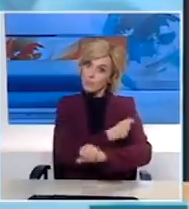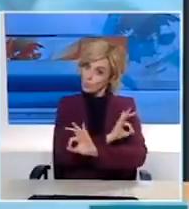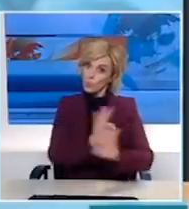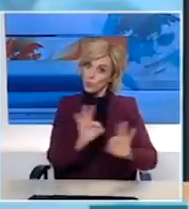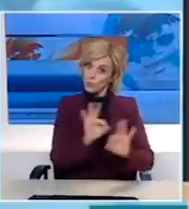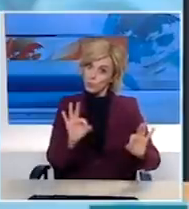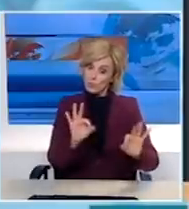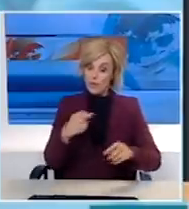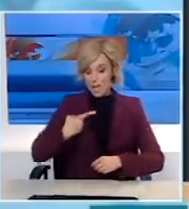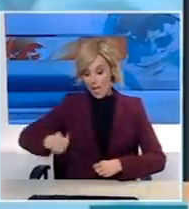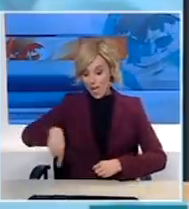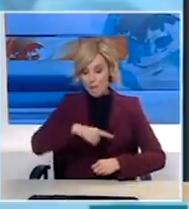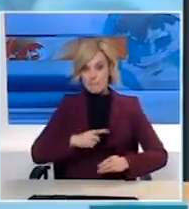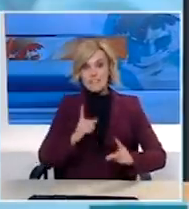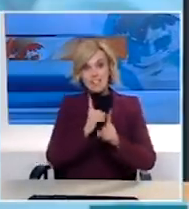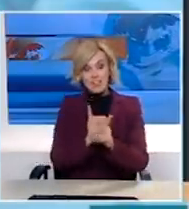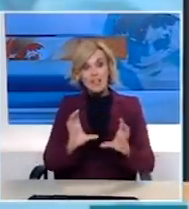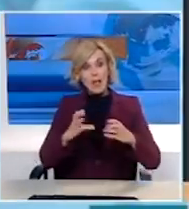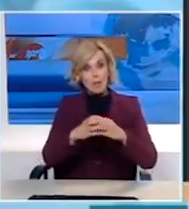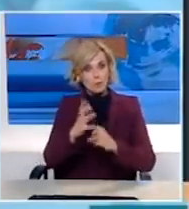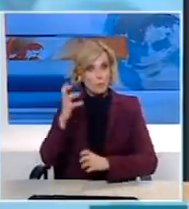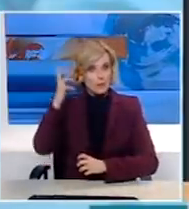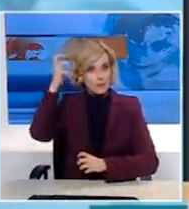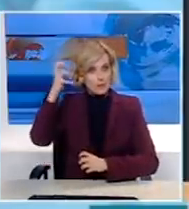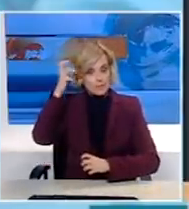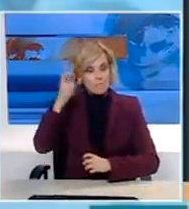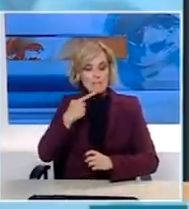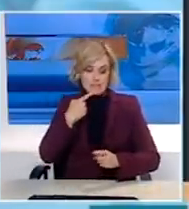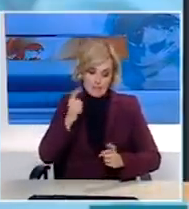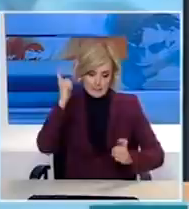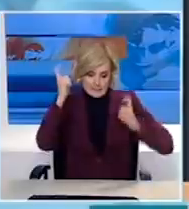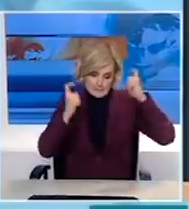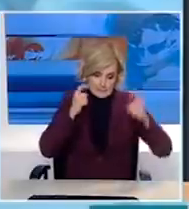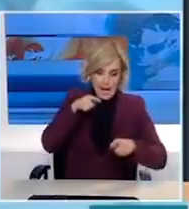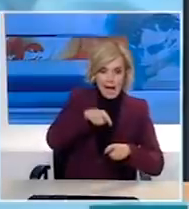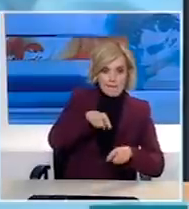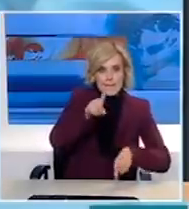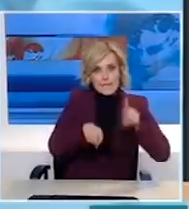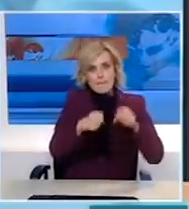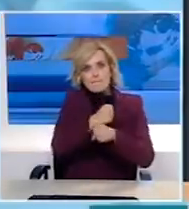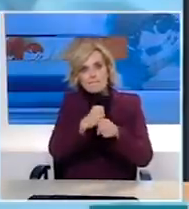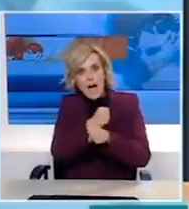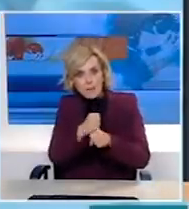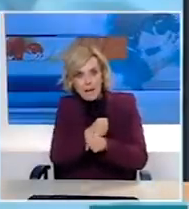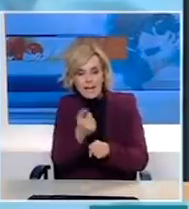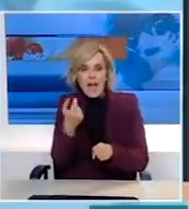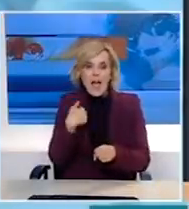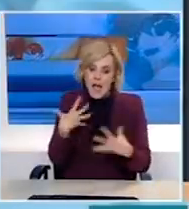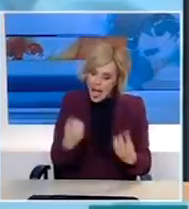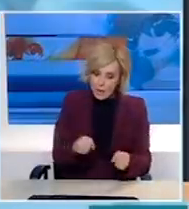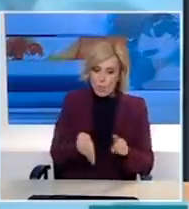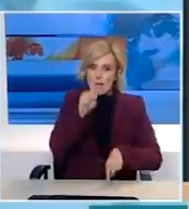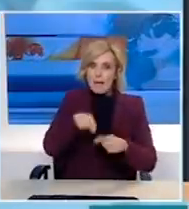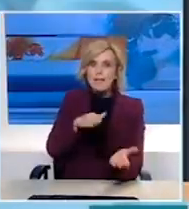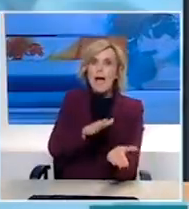Εμείς κρίναμε σαν Επιτροπή Εμπειρογνωμόνων ότι πρέπει να χρησιμοποιηθούν κάποια φάρμακα με τα λιγοστά, το τονίζω, έως τώρα δεδομένα για την εμπροστοφυλακή